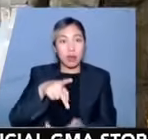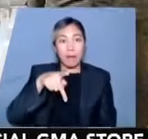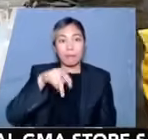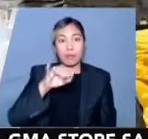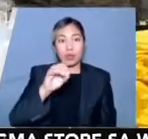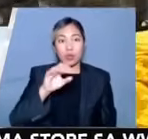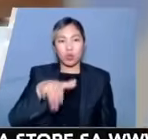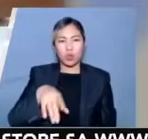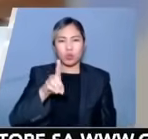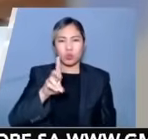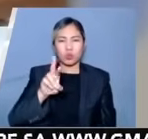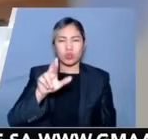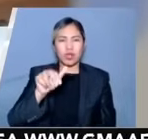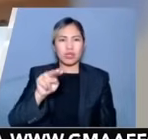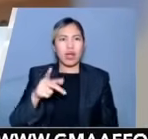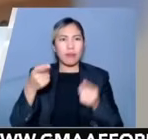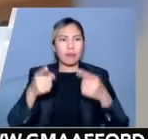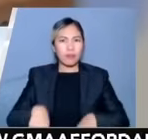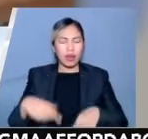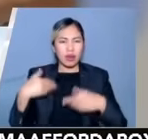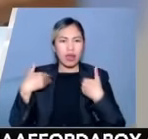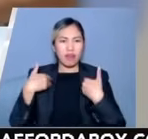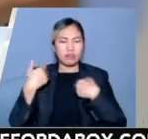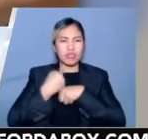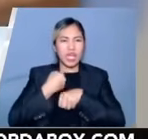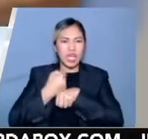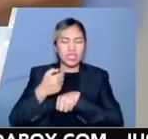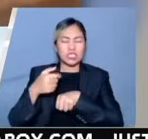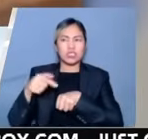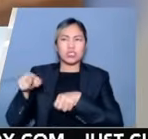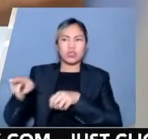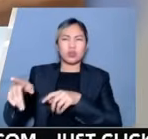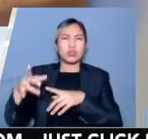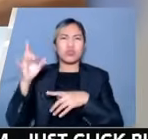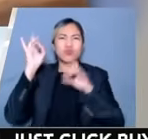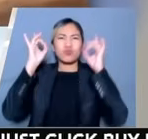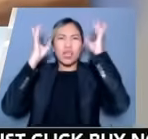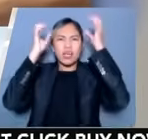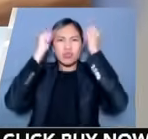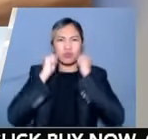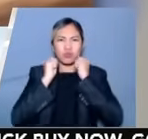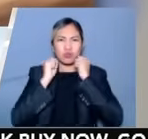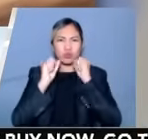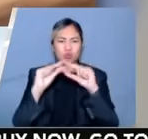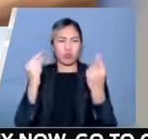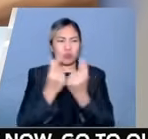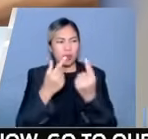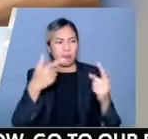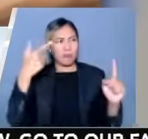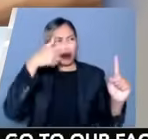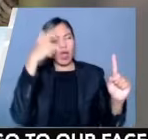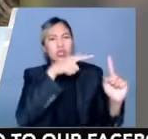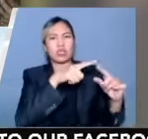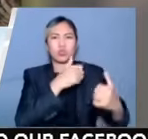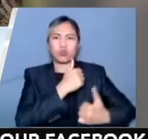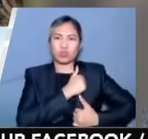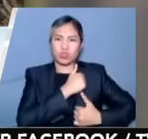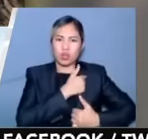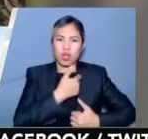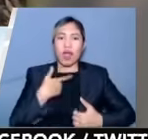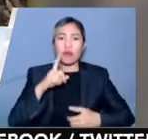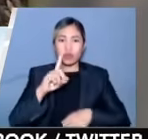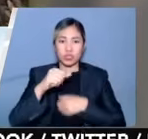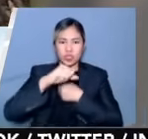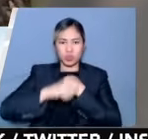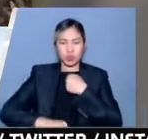operations nakipagbarilan daw ang isang rebeldeng grupo sa militar kung saan isang sundalo ang nasugatan umatras daw